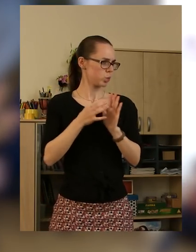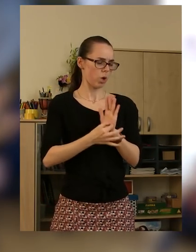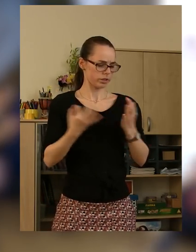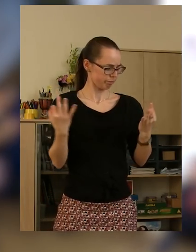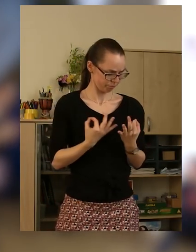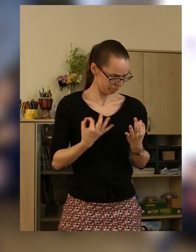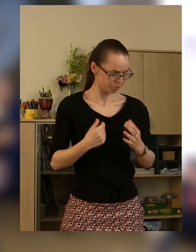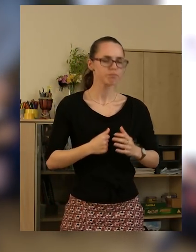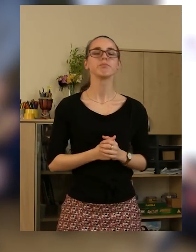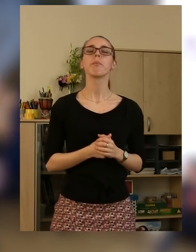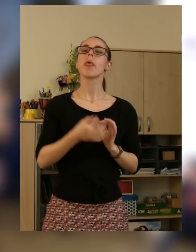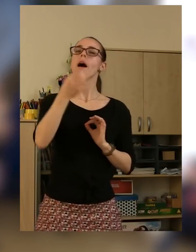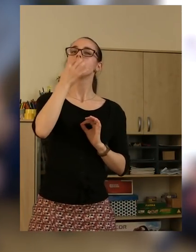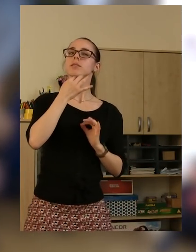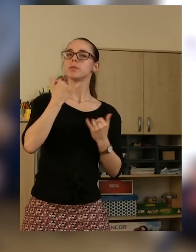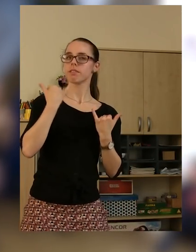A kdyby si